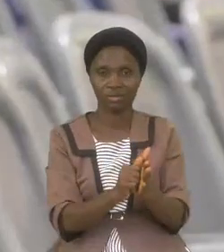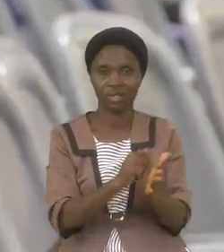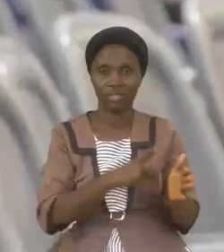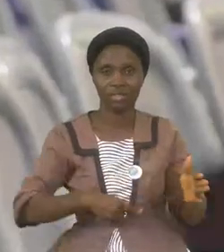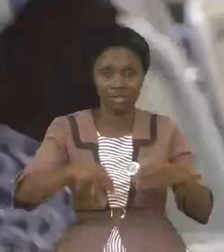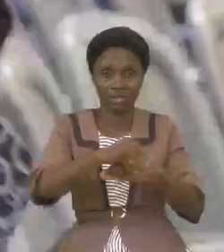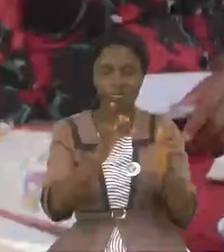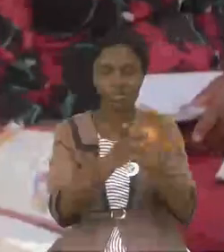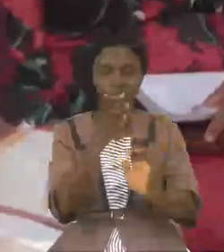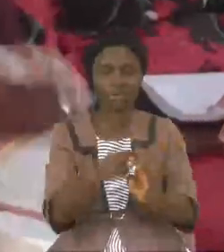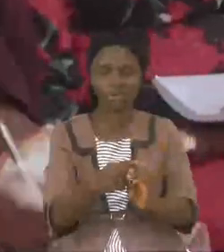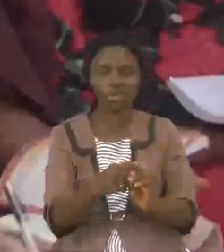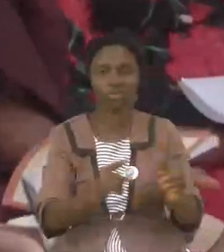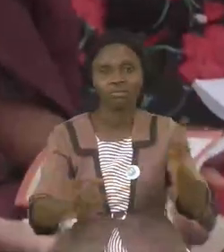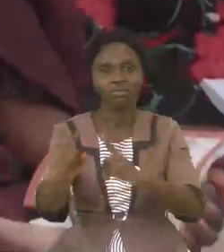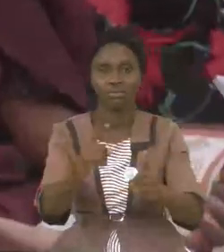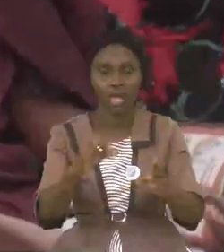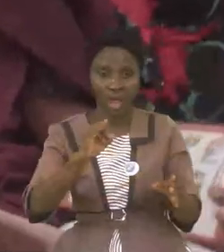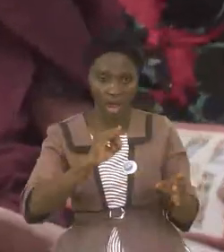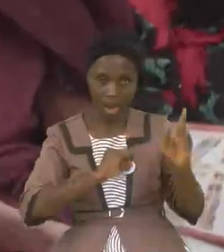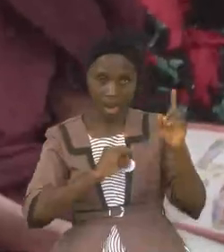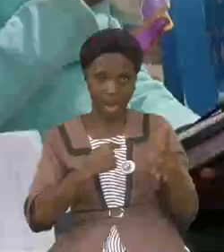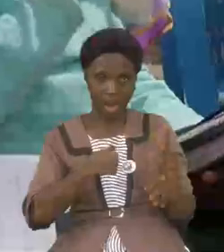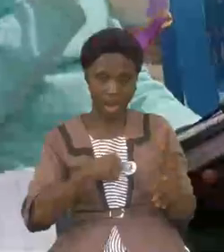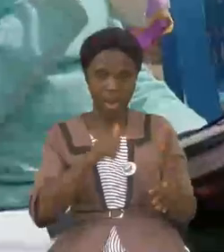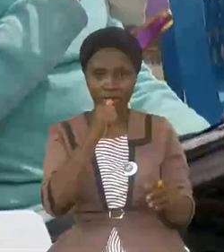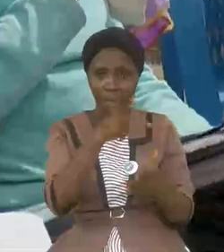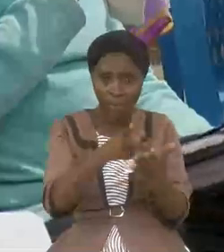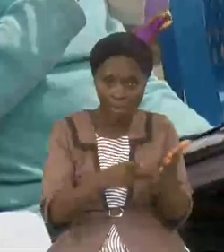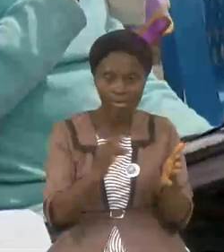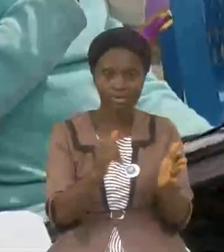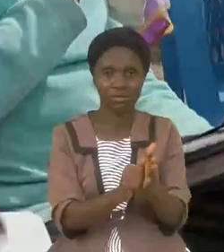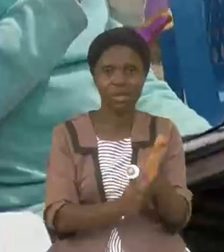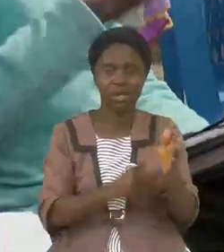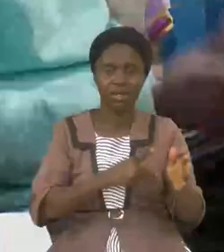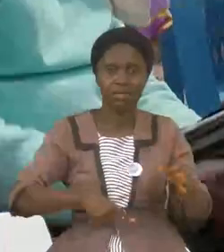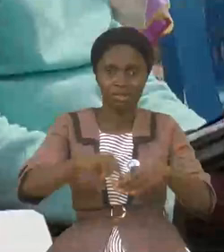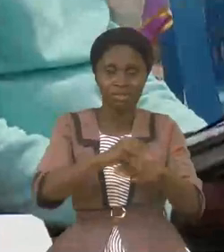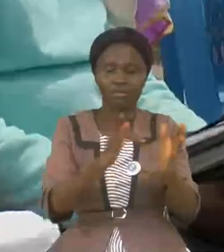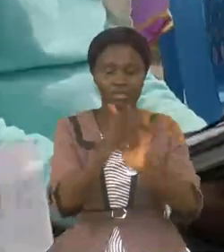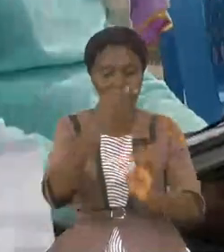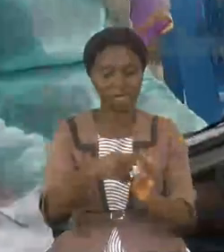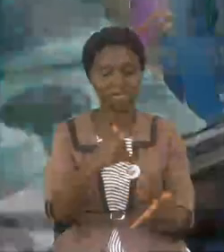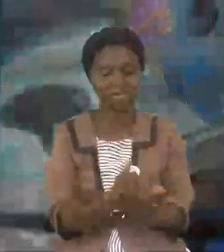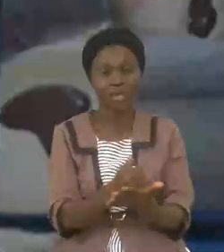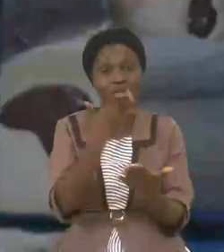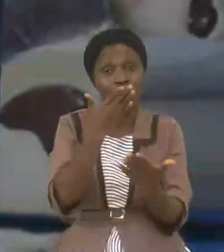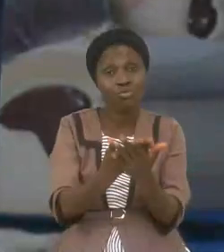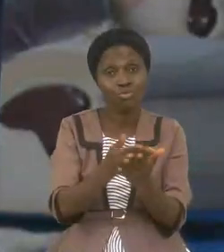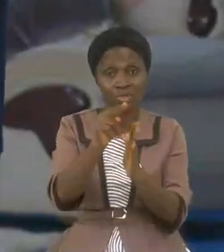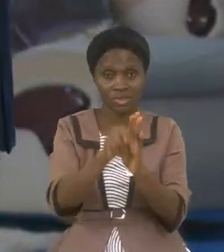Je prie que vous preniez part à ce royaume. Je fais partie de ce royaume. Je fais partie de ce